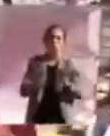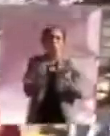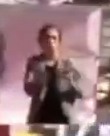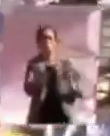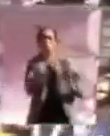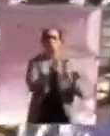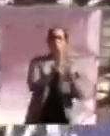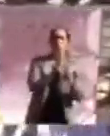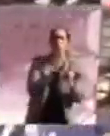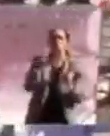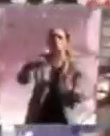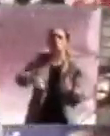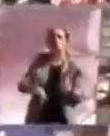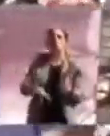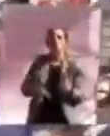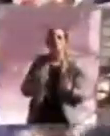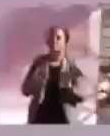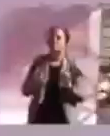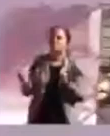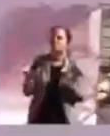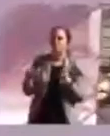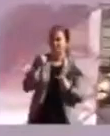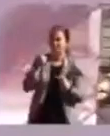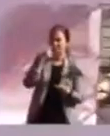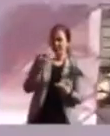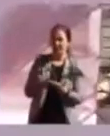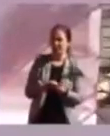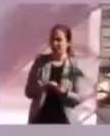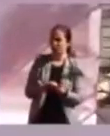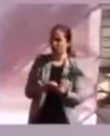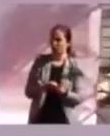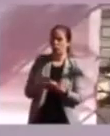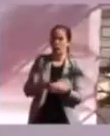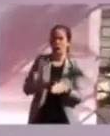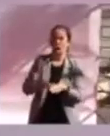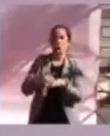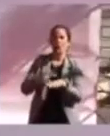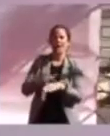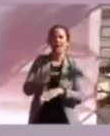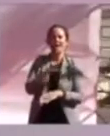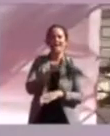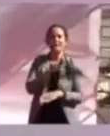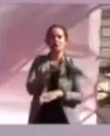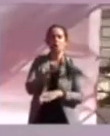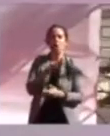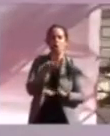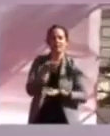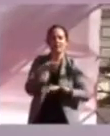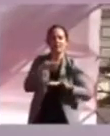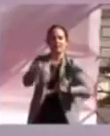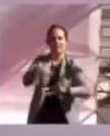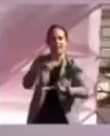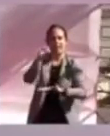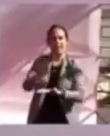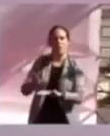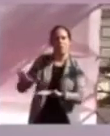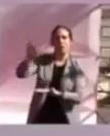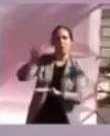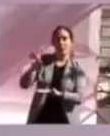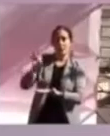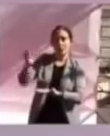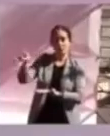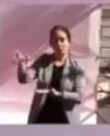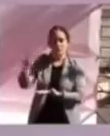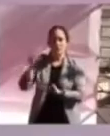proprio per utilizzare le risorse europee e la possibilità per davvero produrre un cambiamento